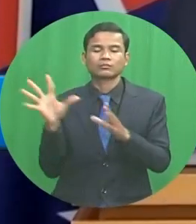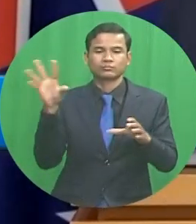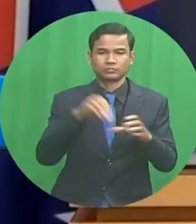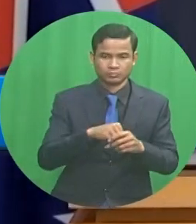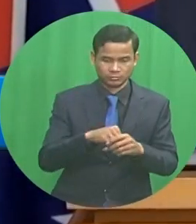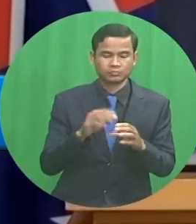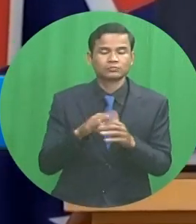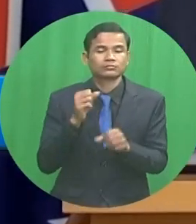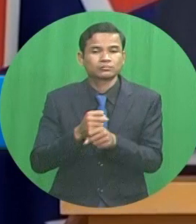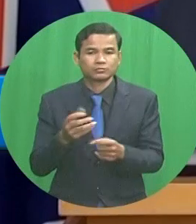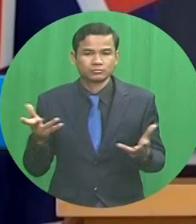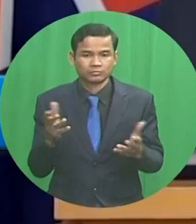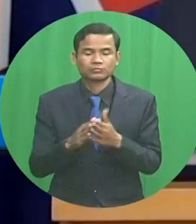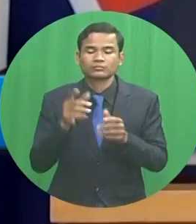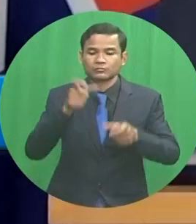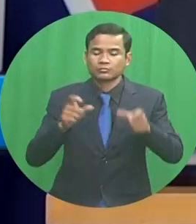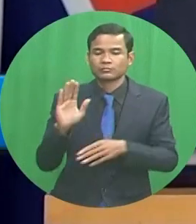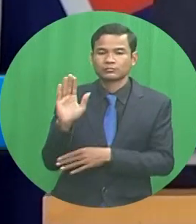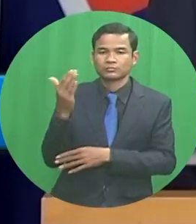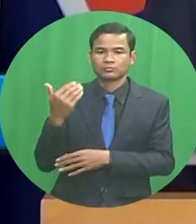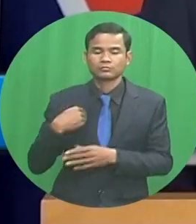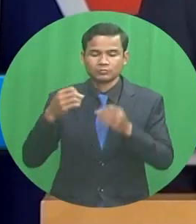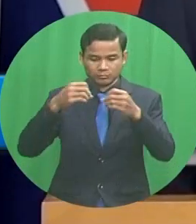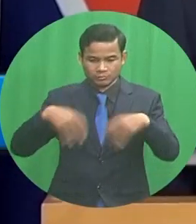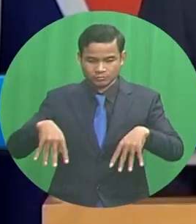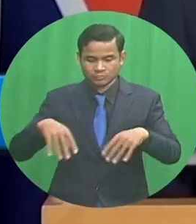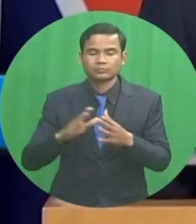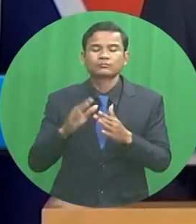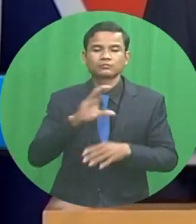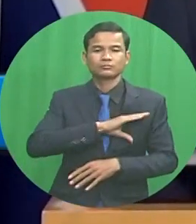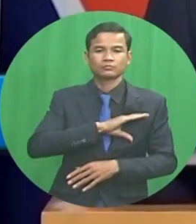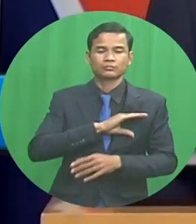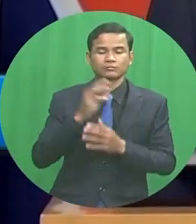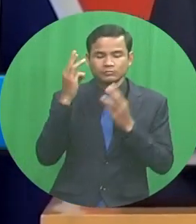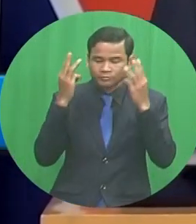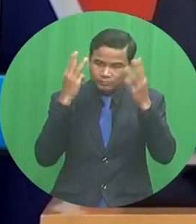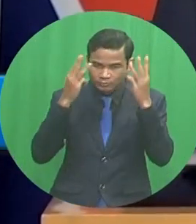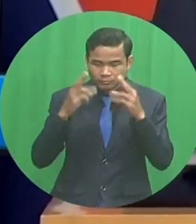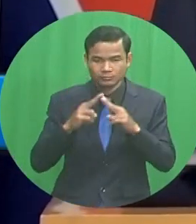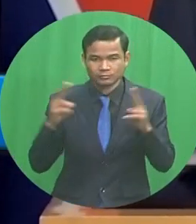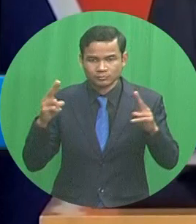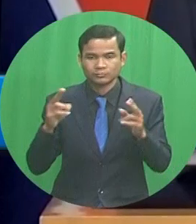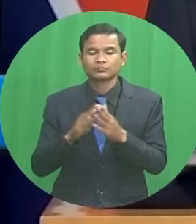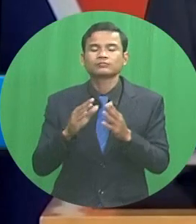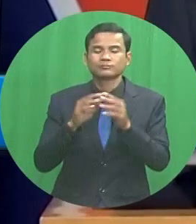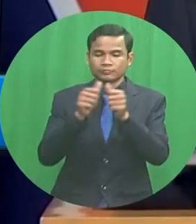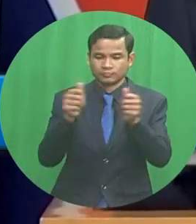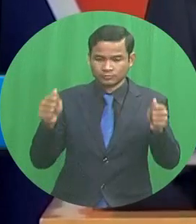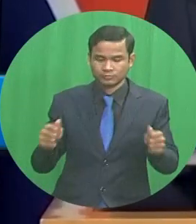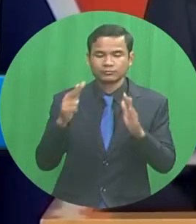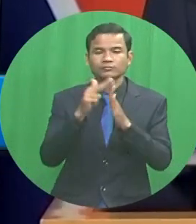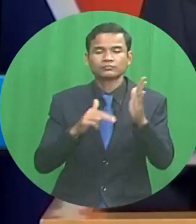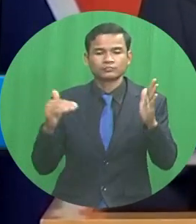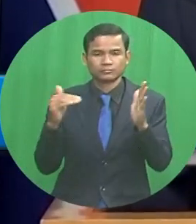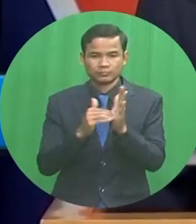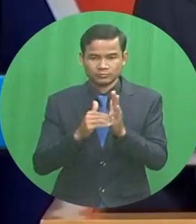ទោះបីជាយ៉ាងណាក៏ដោយមានមនុស្សមួយចំនួនដែលបានបាត់ខ្លួនដែលប៉ូលីសមានការព្រួយបារម្ភយ៉ាងខ្លាំងកាសែត The New Zealand Herald